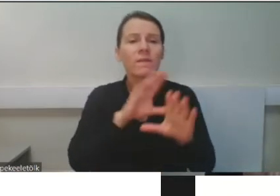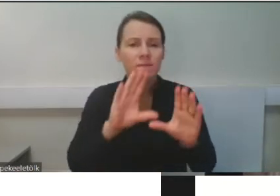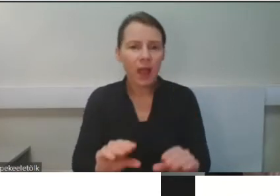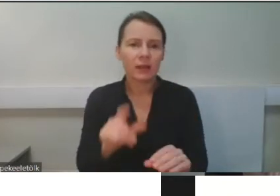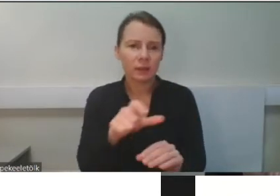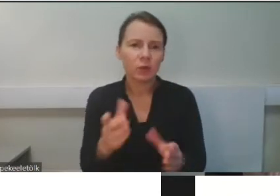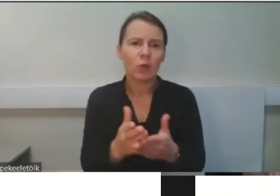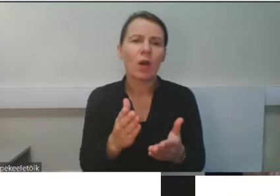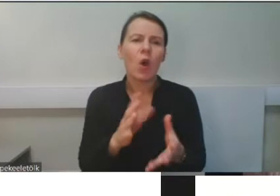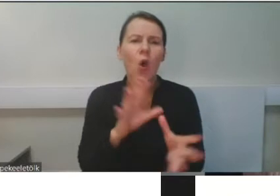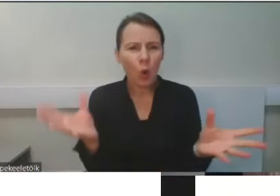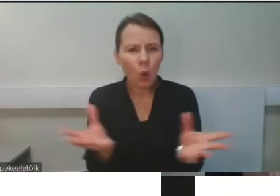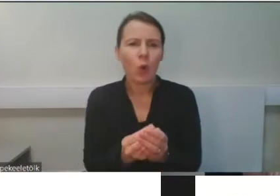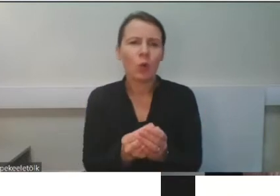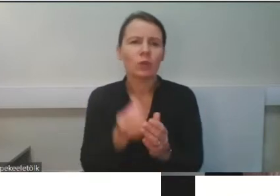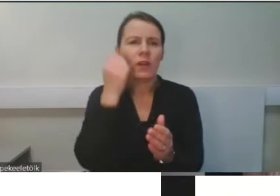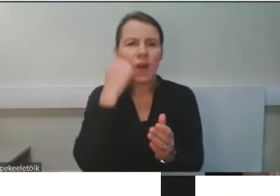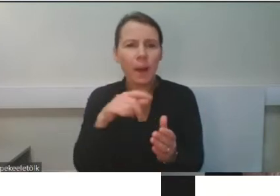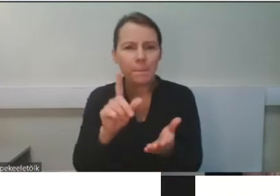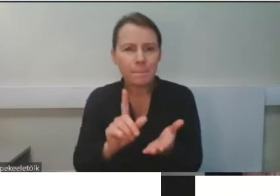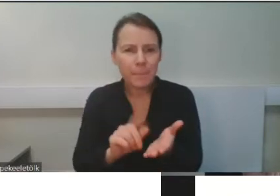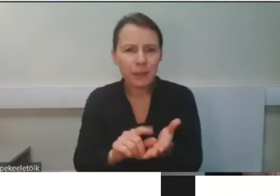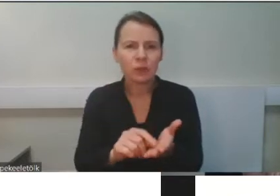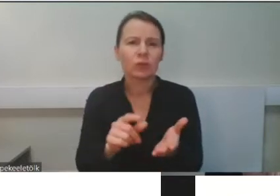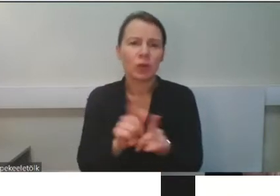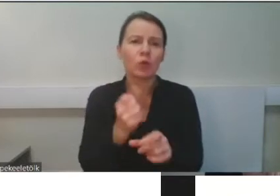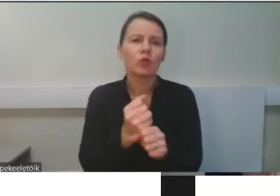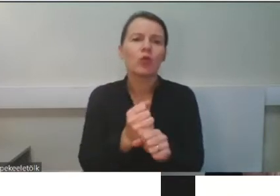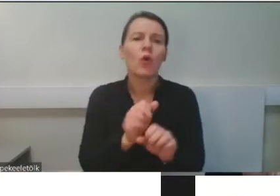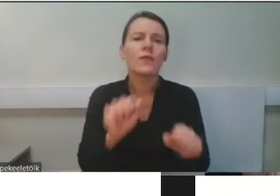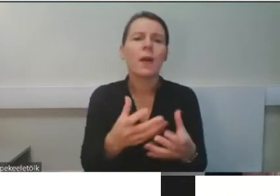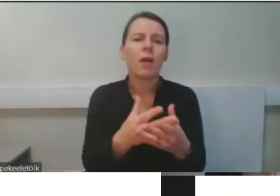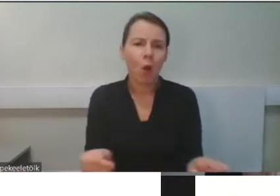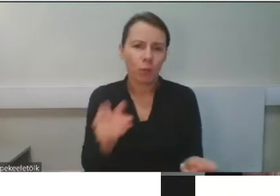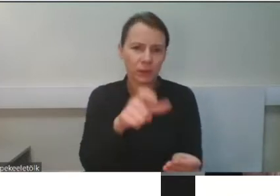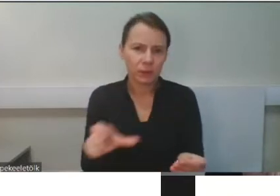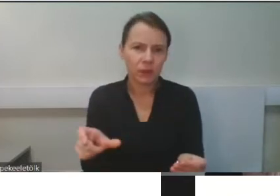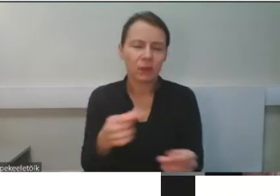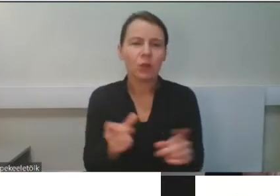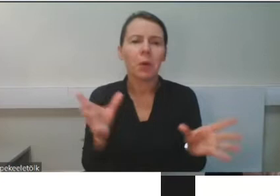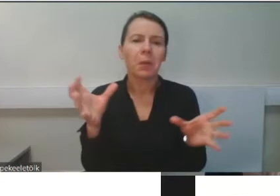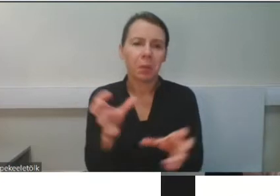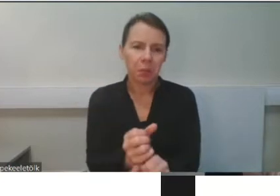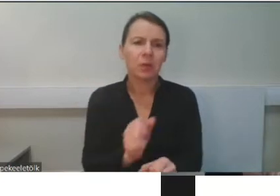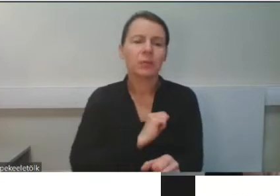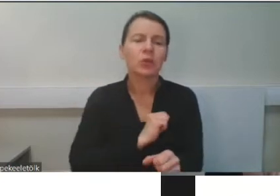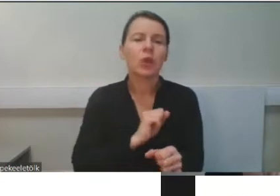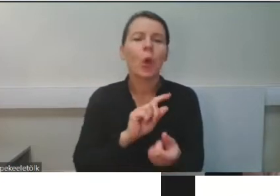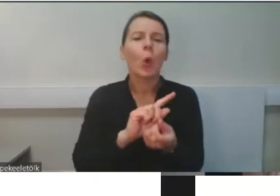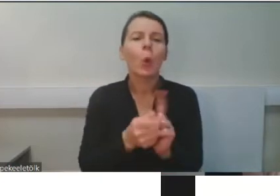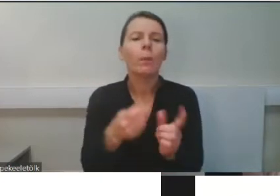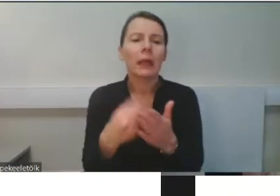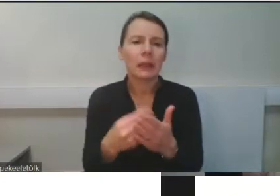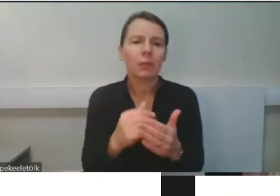minna, siis täpsemalt vaadates nüüd näiteks puuetega inimeste tööhõivete, puuetega inimeste olukorda